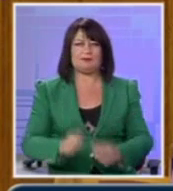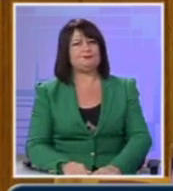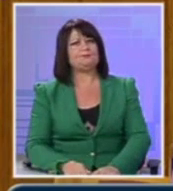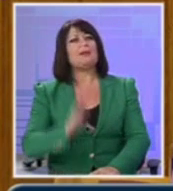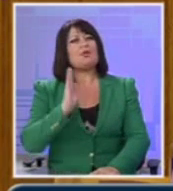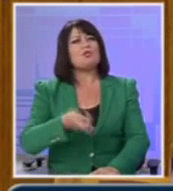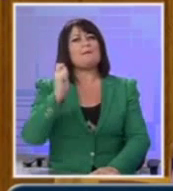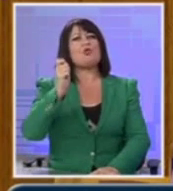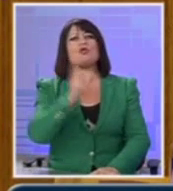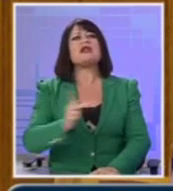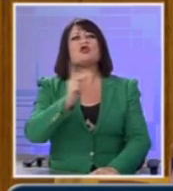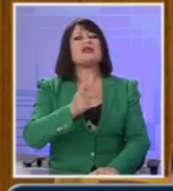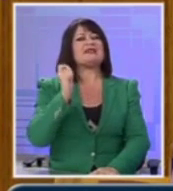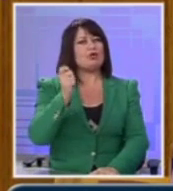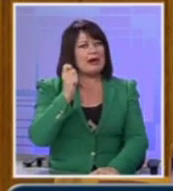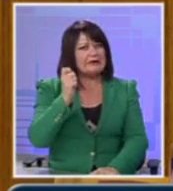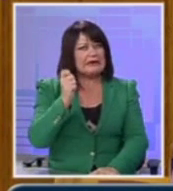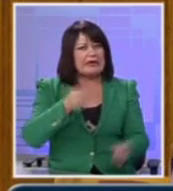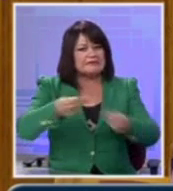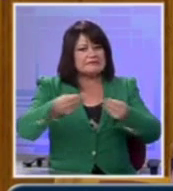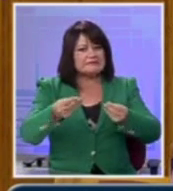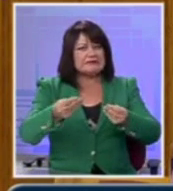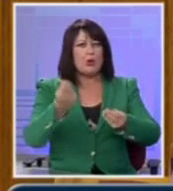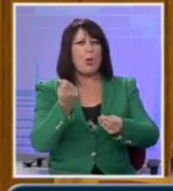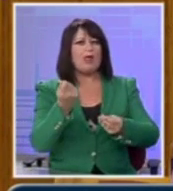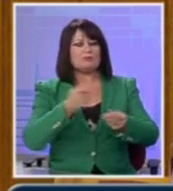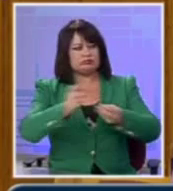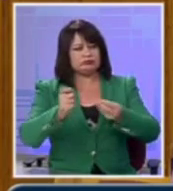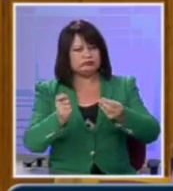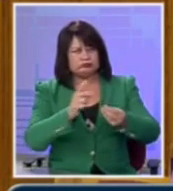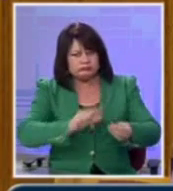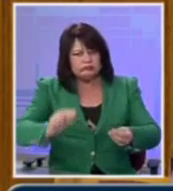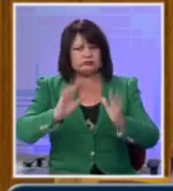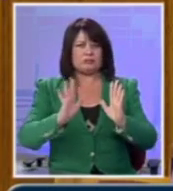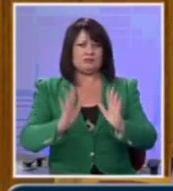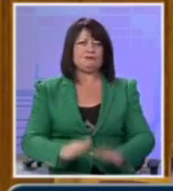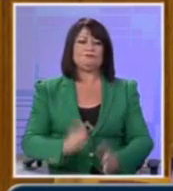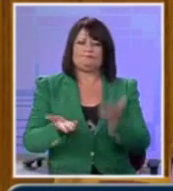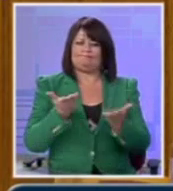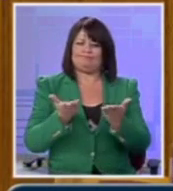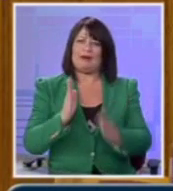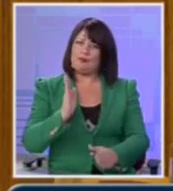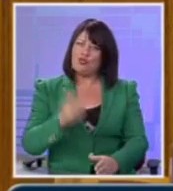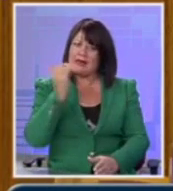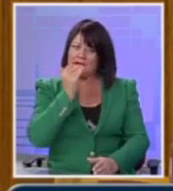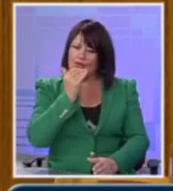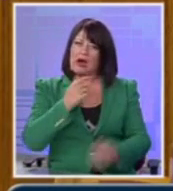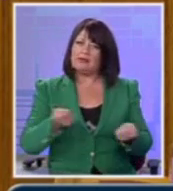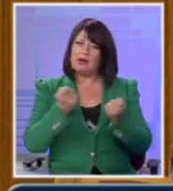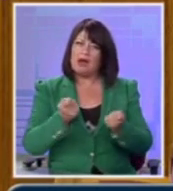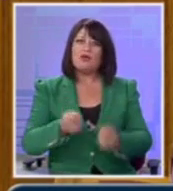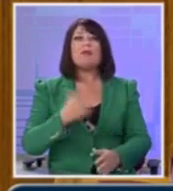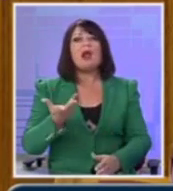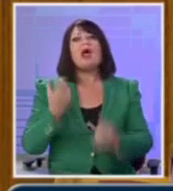κοινωνικών πολιτικών που αναδιανέμουν τον πλούτο. Όλα αυτά θα μπορούσαν να εφαρμοστούν άμεσα αν δεν είχαμε τη